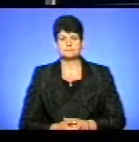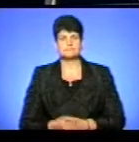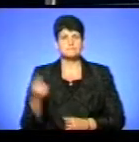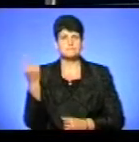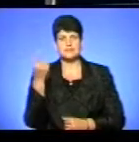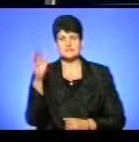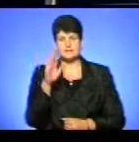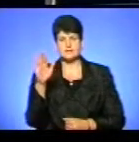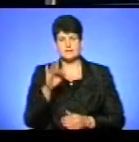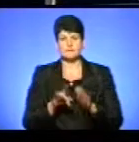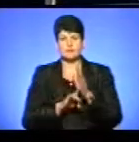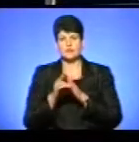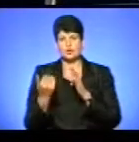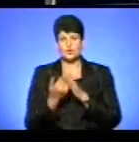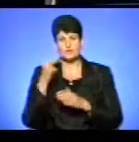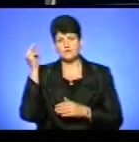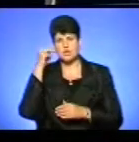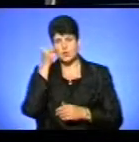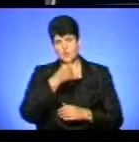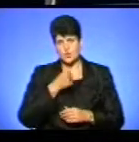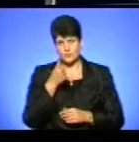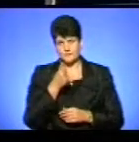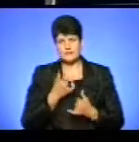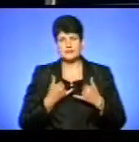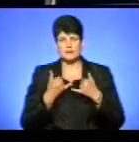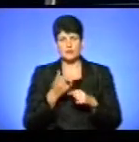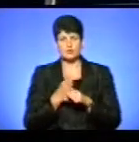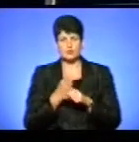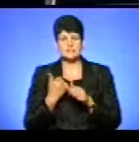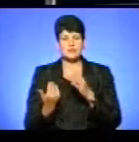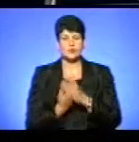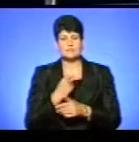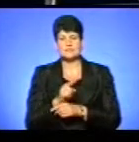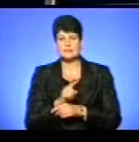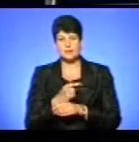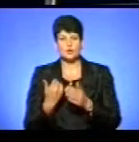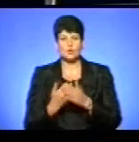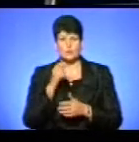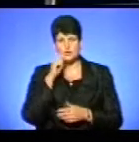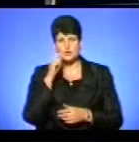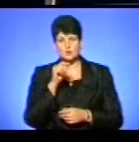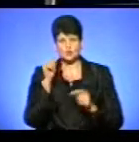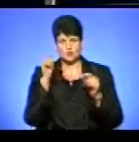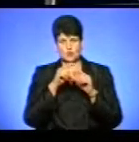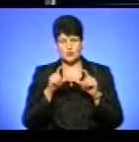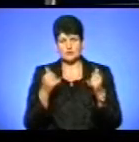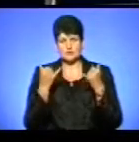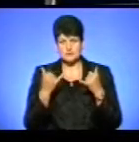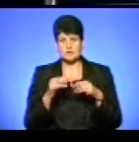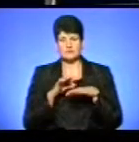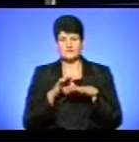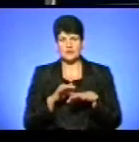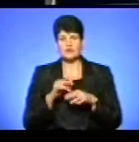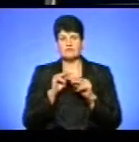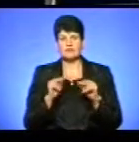Першого вересня – початок нового навчального року. Для роботи за новими стандартами нової української школи, яку зараз впроваджують, вчителі